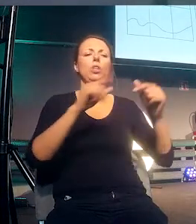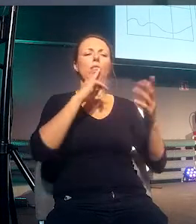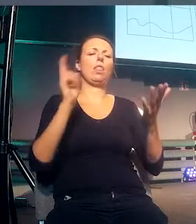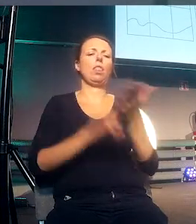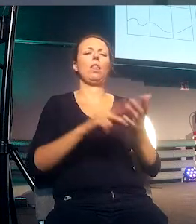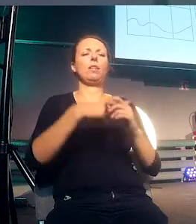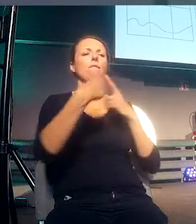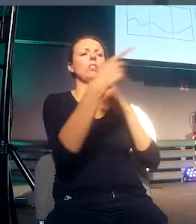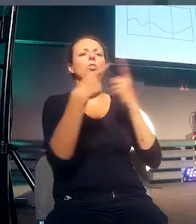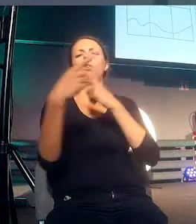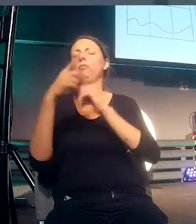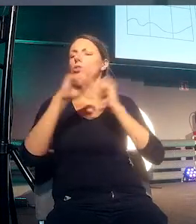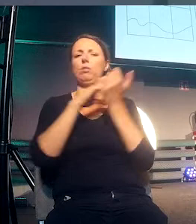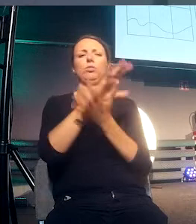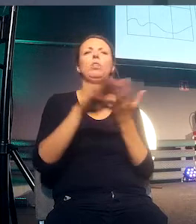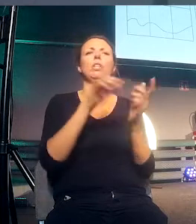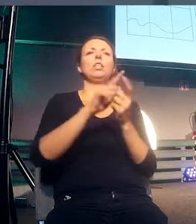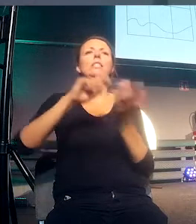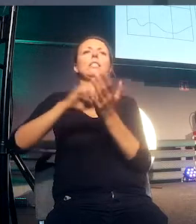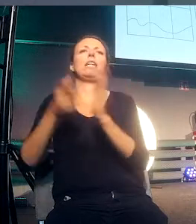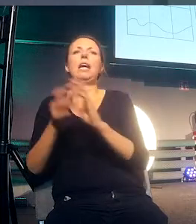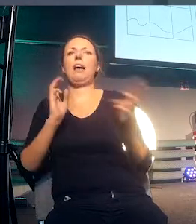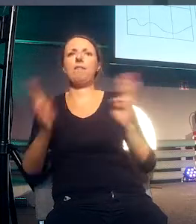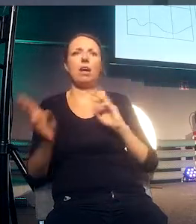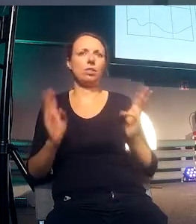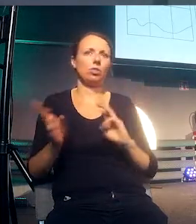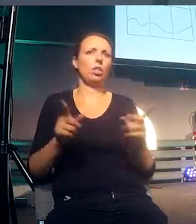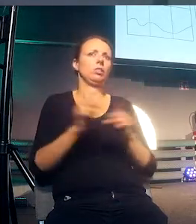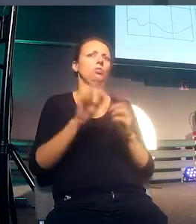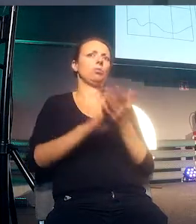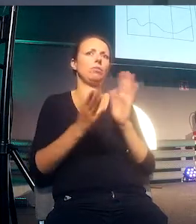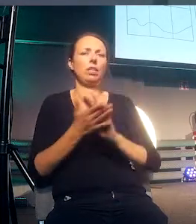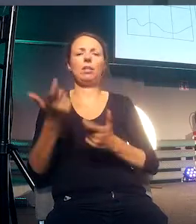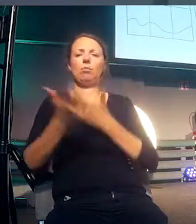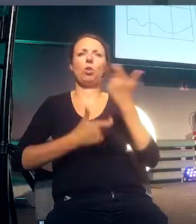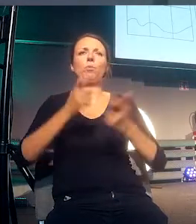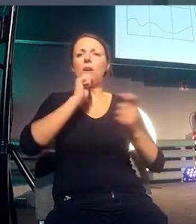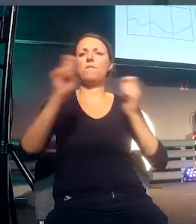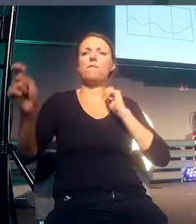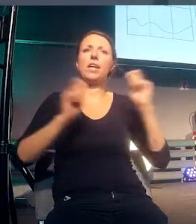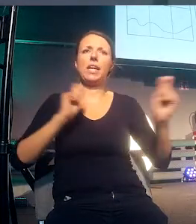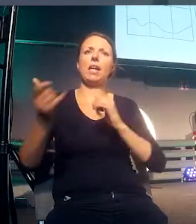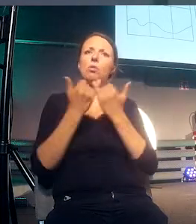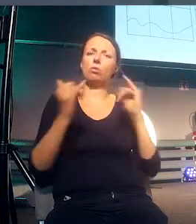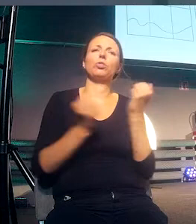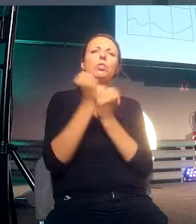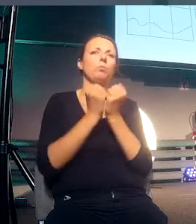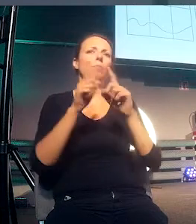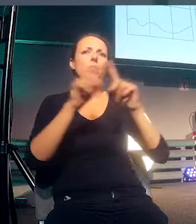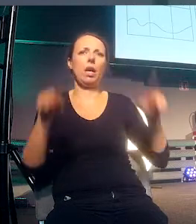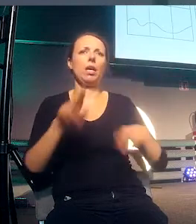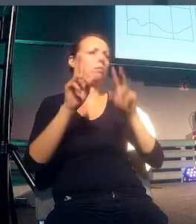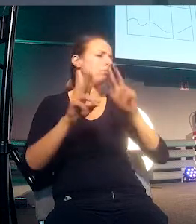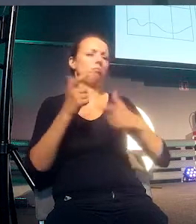dookoła sali warsztatowej. Prowadzimy wywiady nawzajem ze sobą, robimy prototyp z papieru i potem go testujemy również w